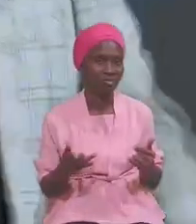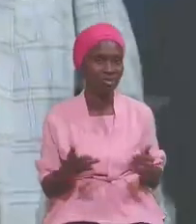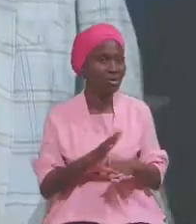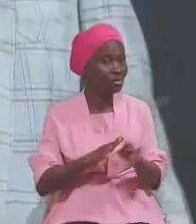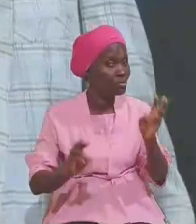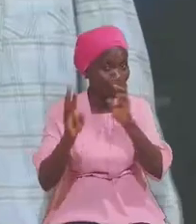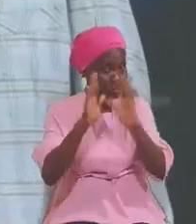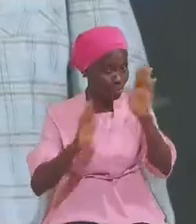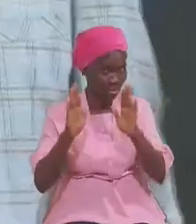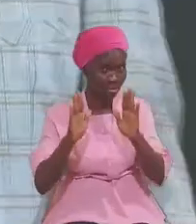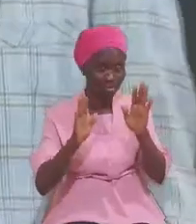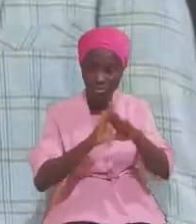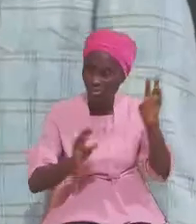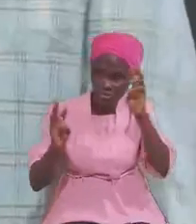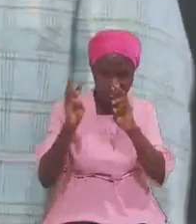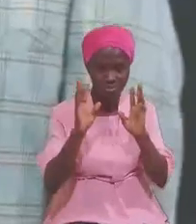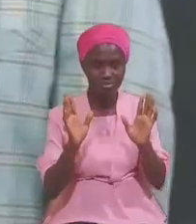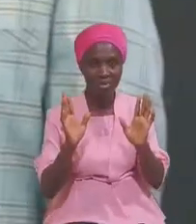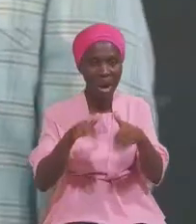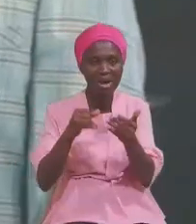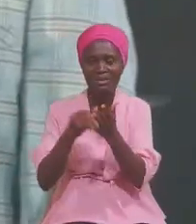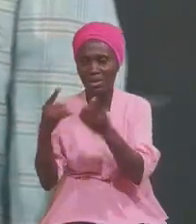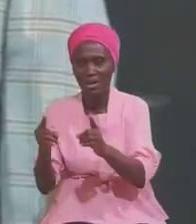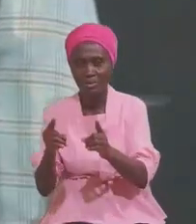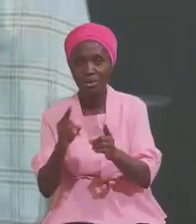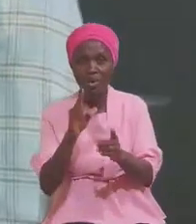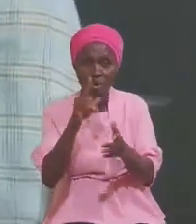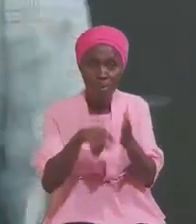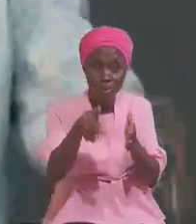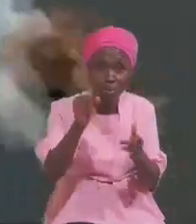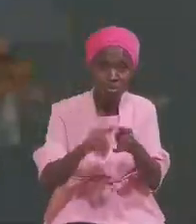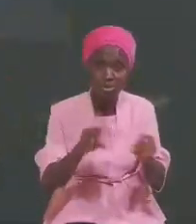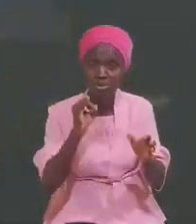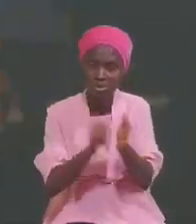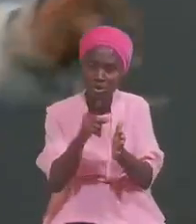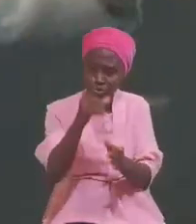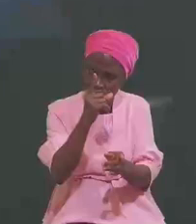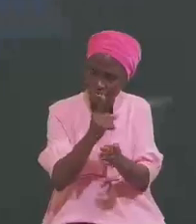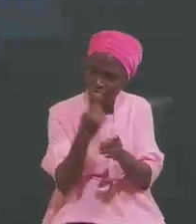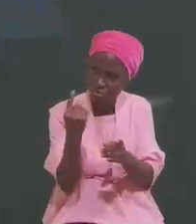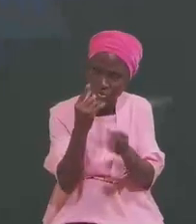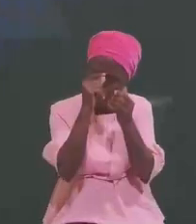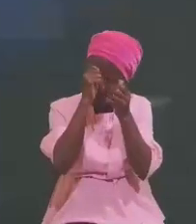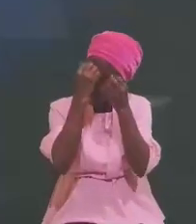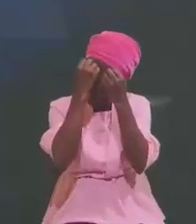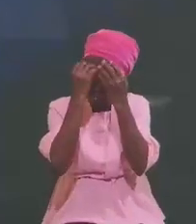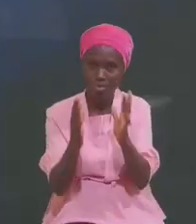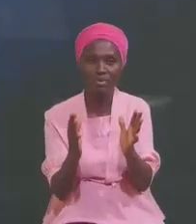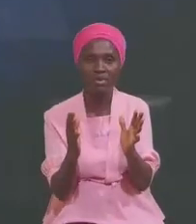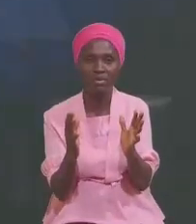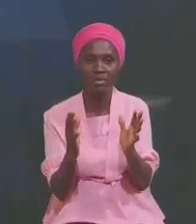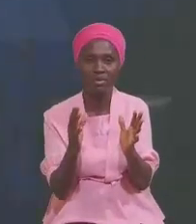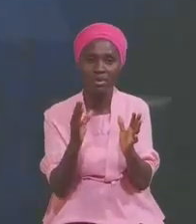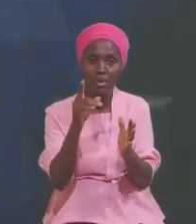pas te demander comment cela va arriver, comment ça ne va pas arriver. À toi seulement l'obéissance de la foi. À toi de dire, Seigneur, oui,